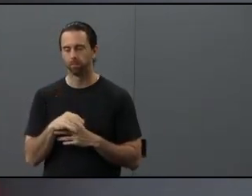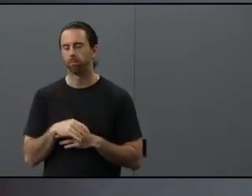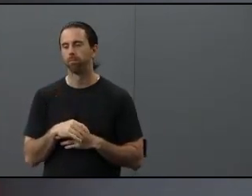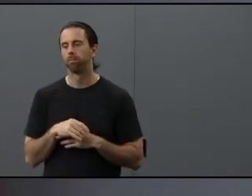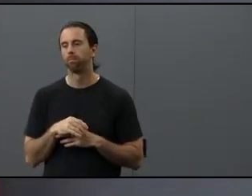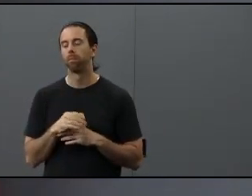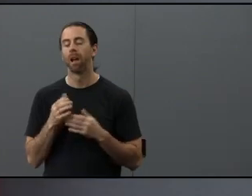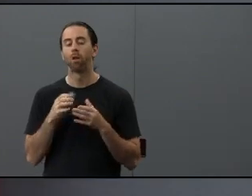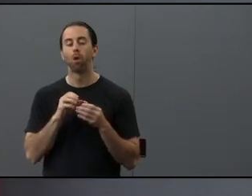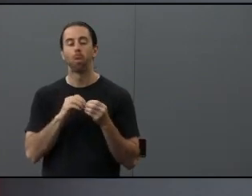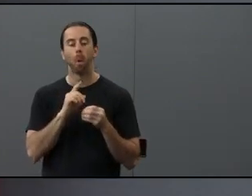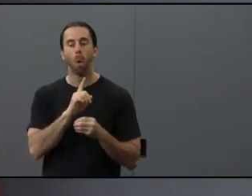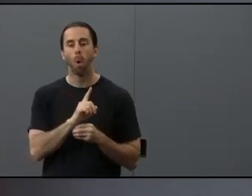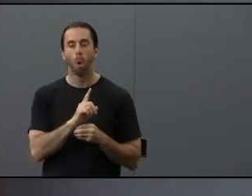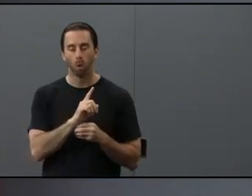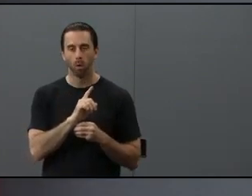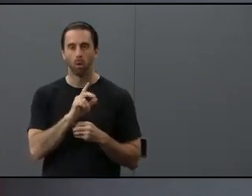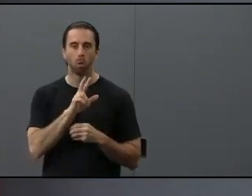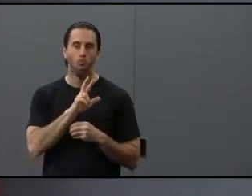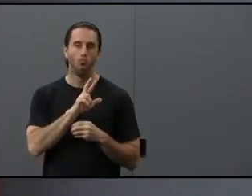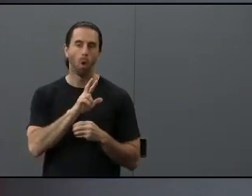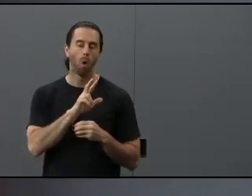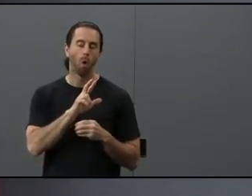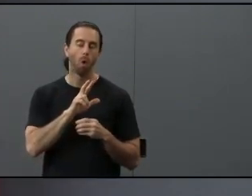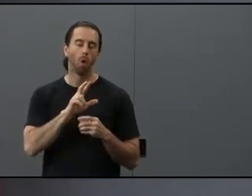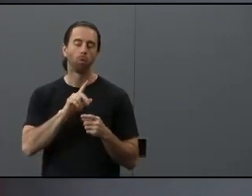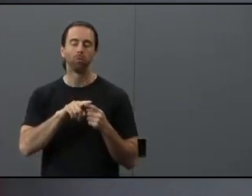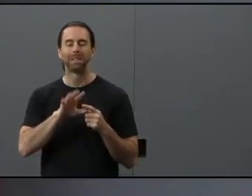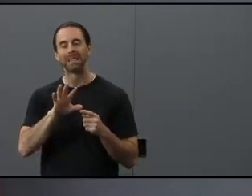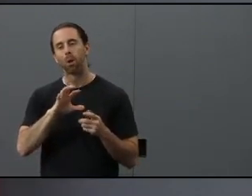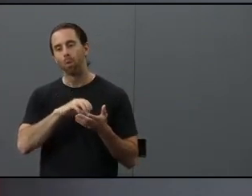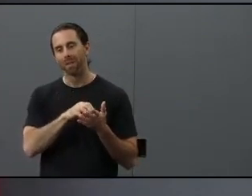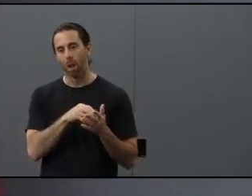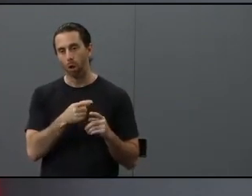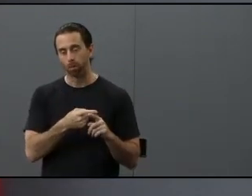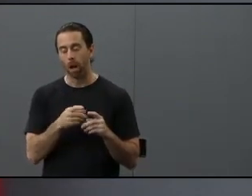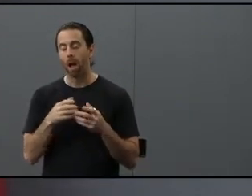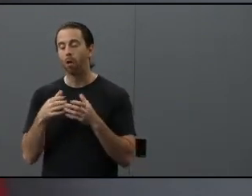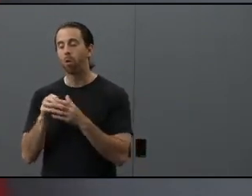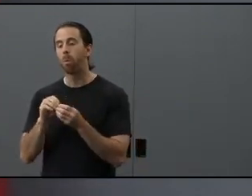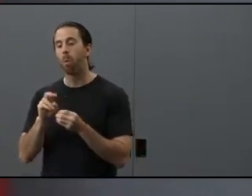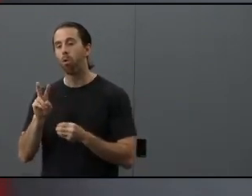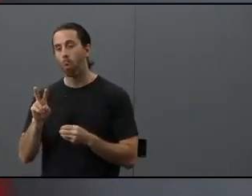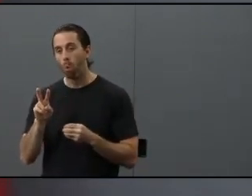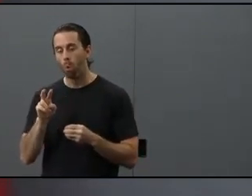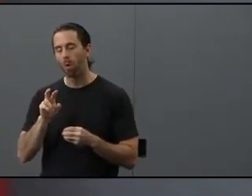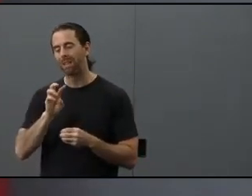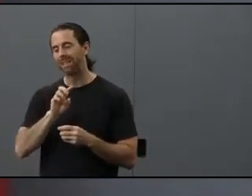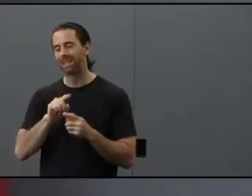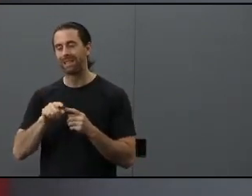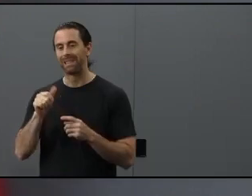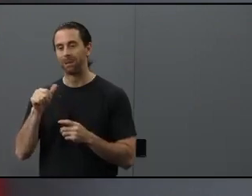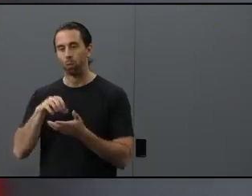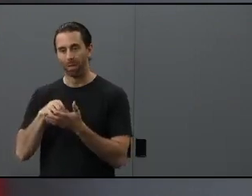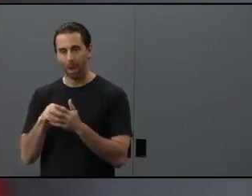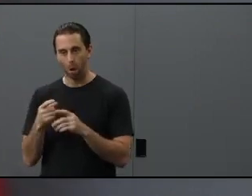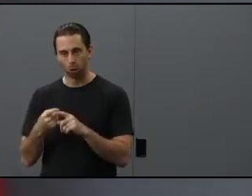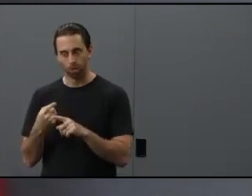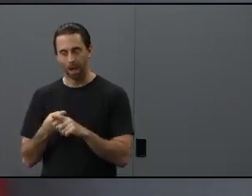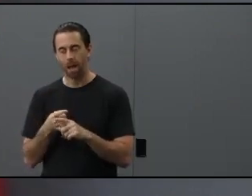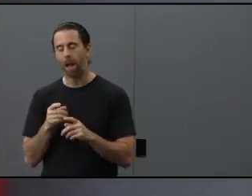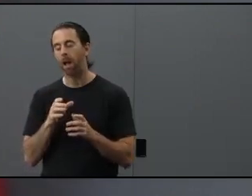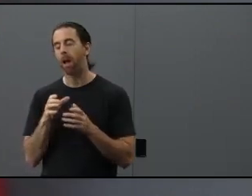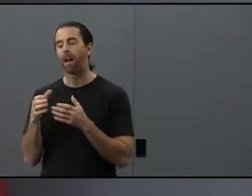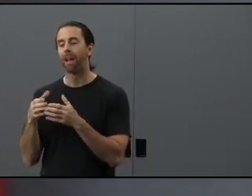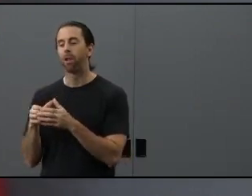soit catégorie numéro 1 de 3 à 5 unités de logement catégorie numéro 2 de 6 à 10 unité de